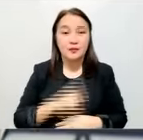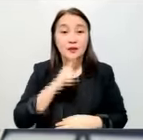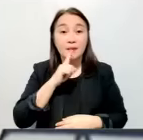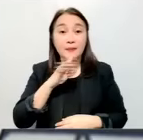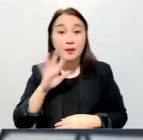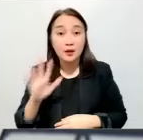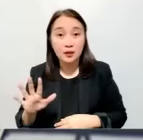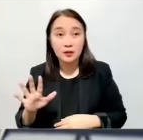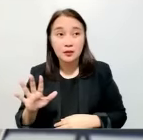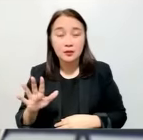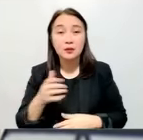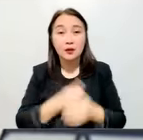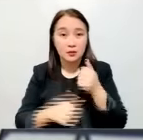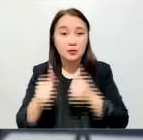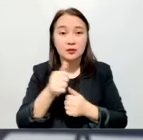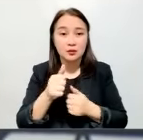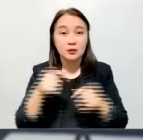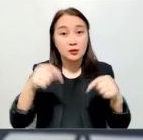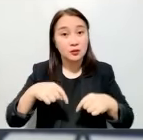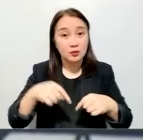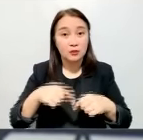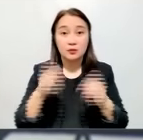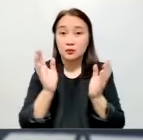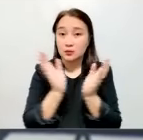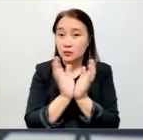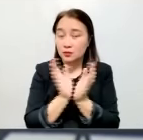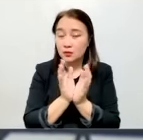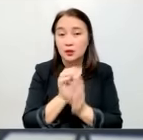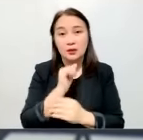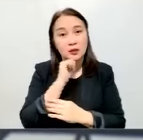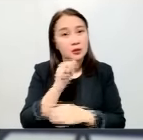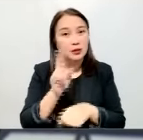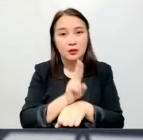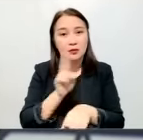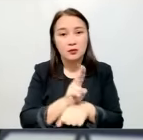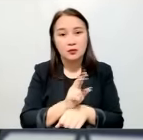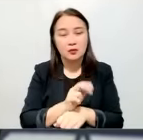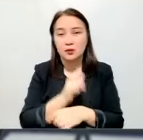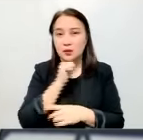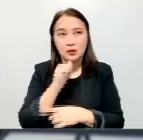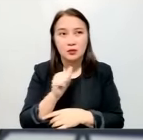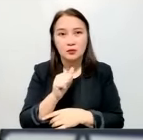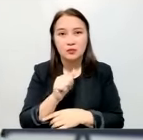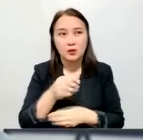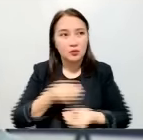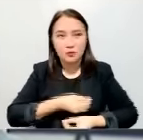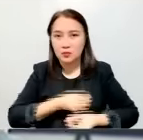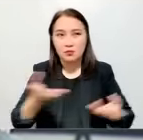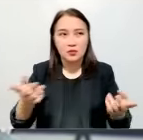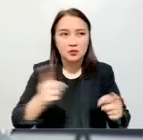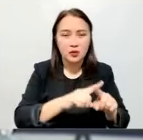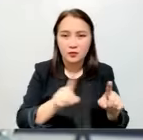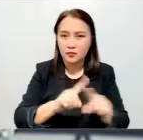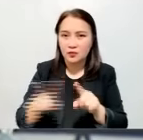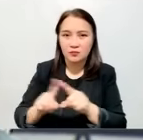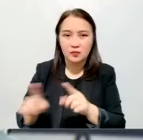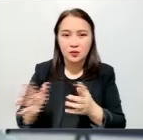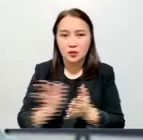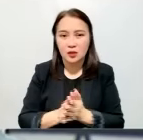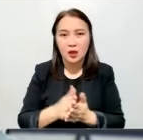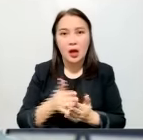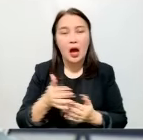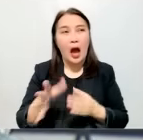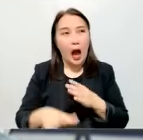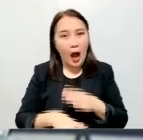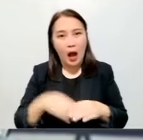kalihim namin dito sa DSWD, hindi ito magagamit at hindi ito pwedeng gamitin sa kahit anong inisyatibo outside the provision